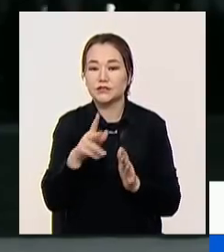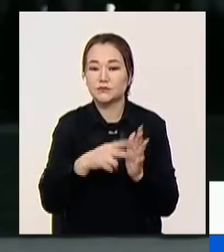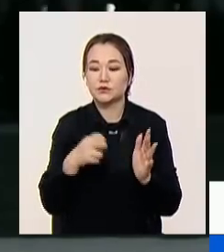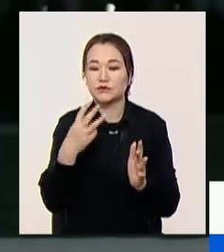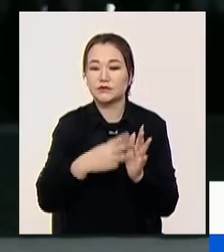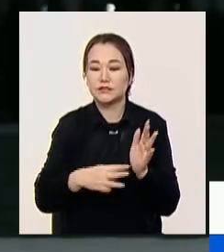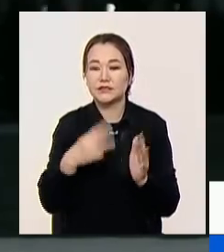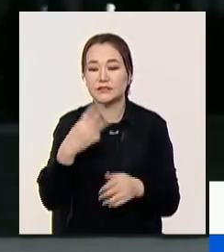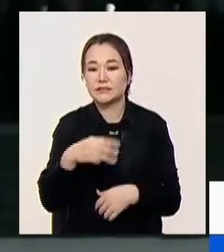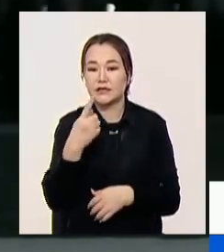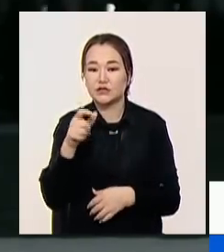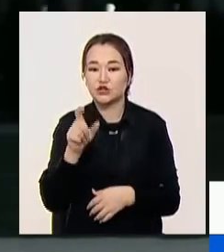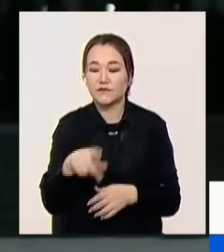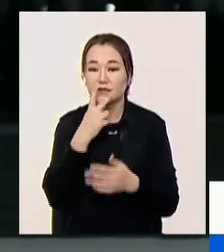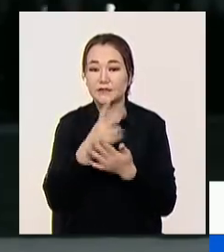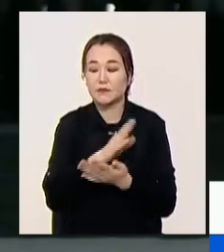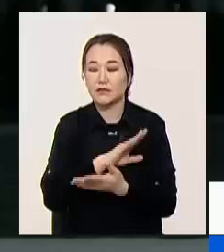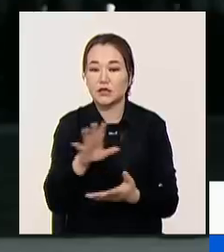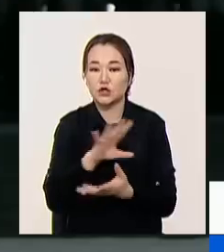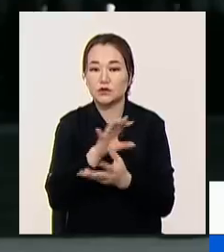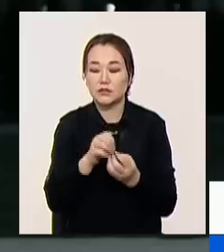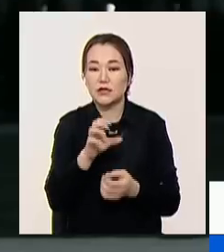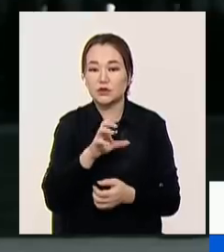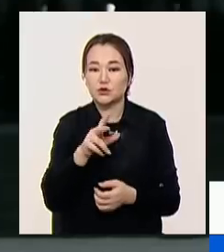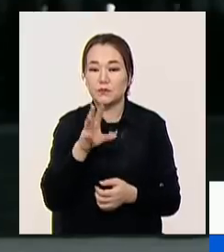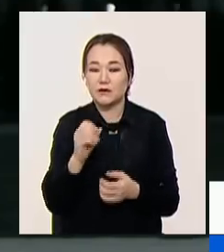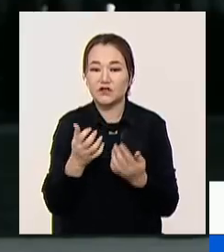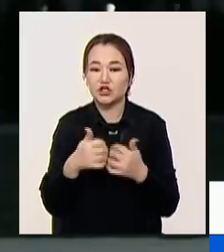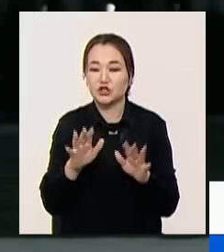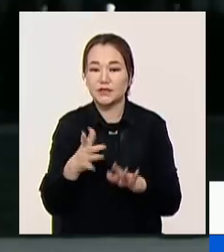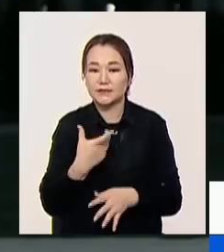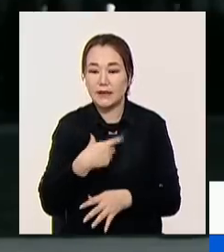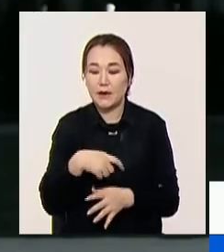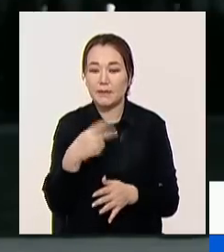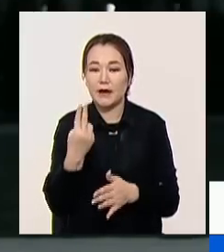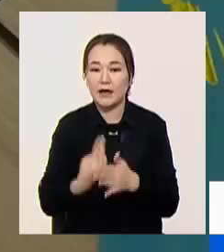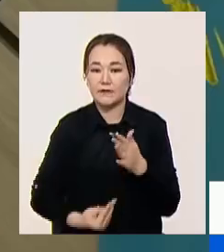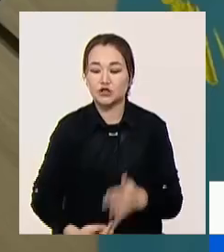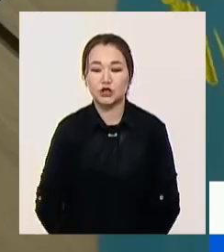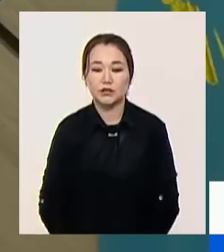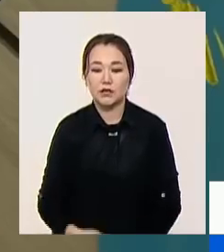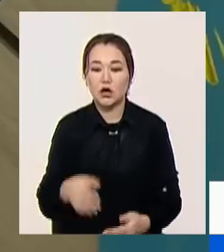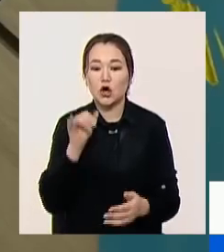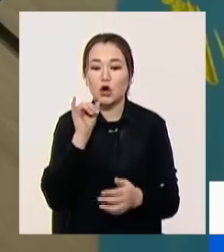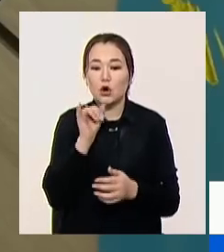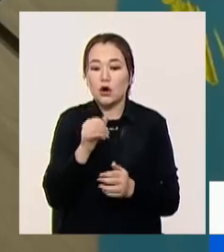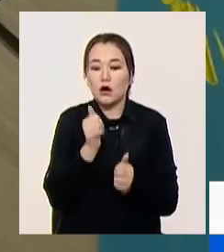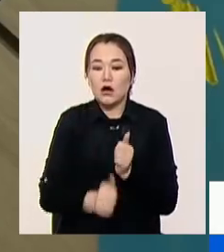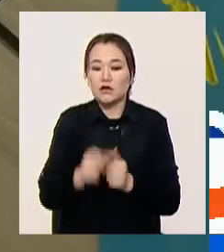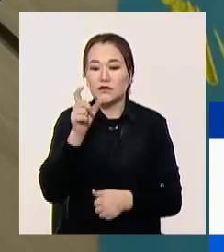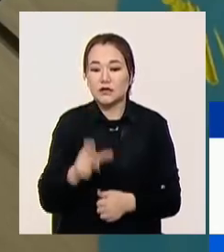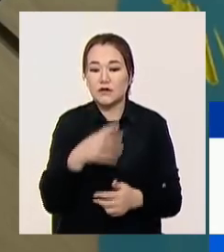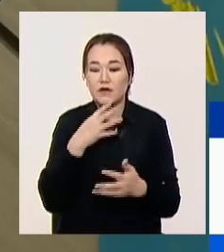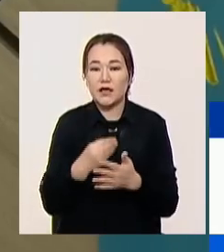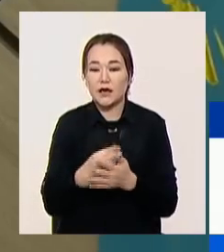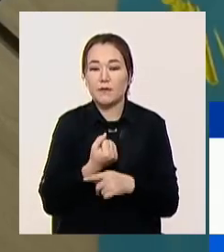168 731 респондент. Однако, несмотря на результат, Салтанат Турсынбекова не считает себя проигравшей. У каждого кандидата